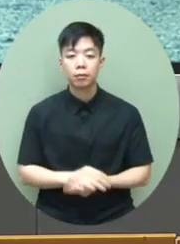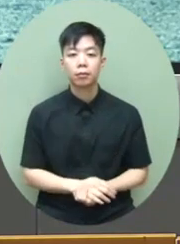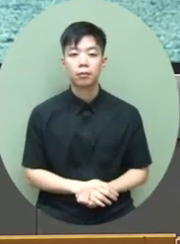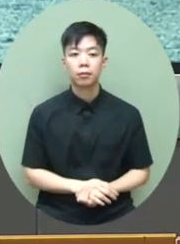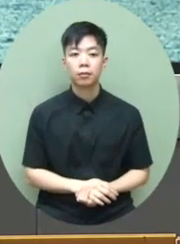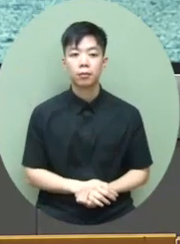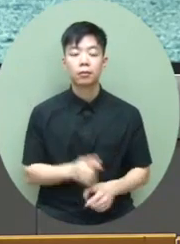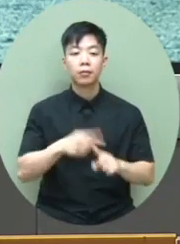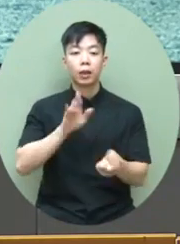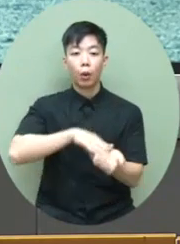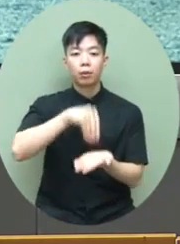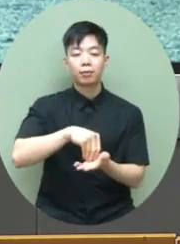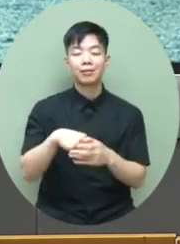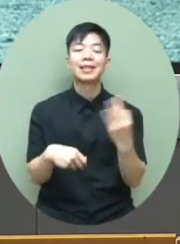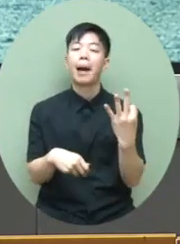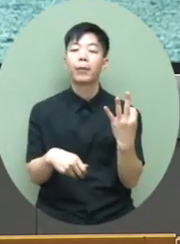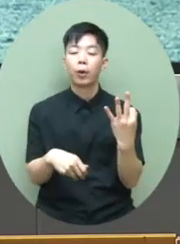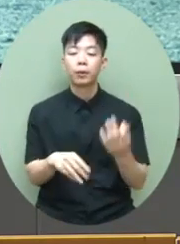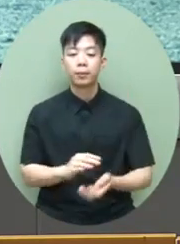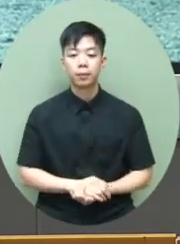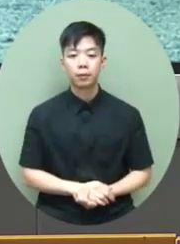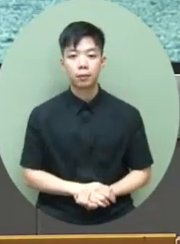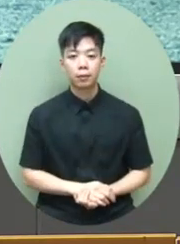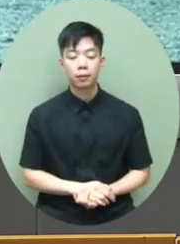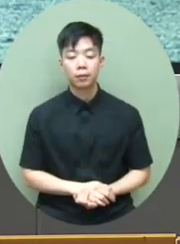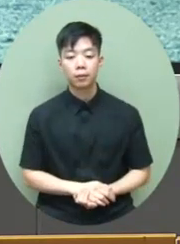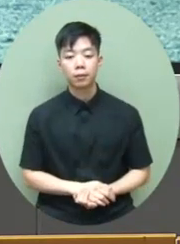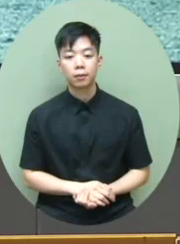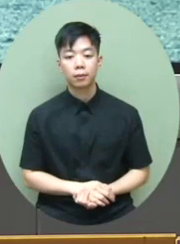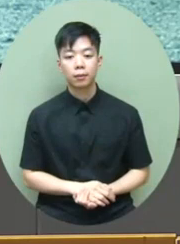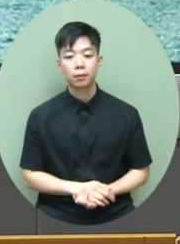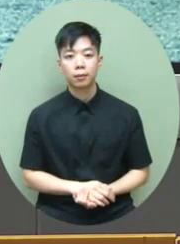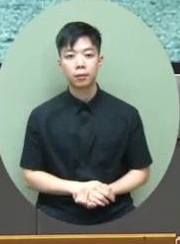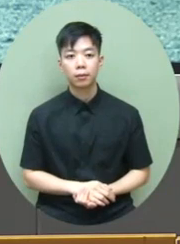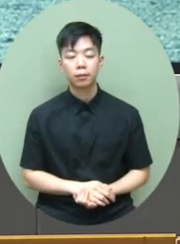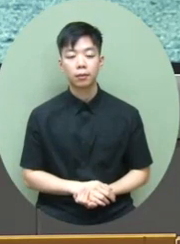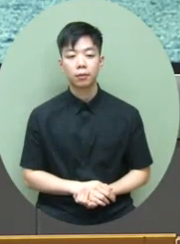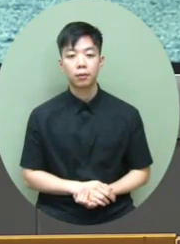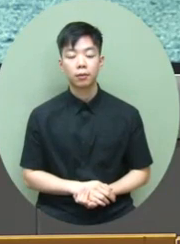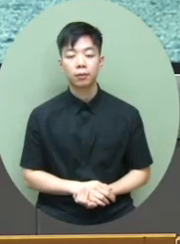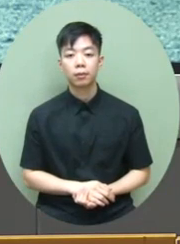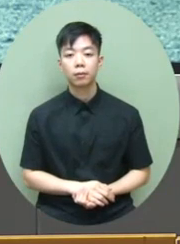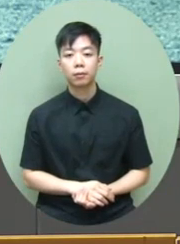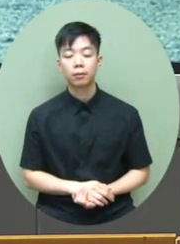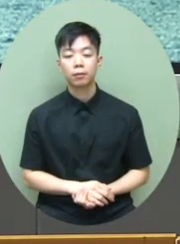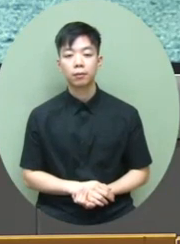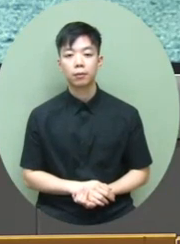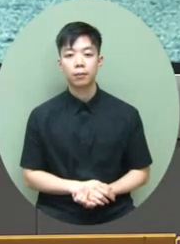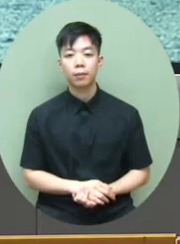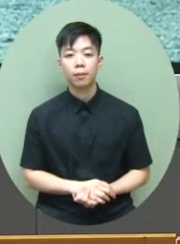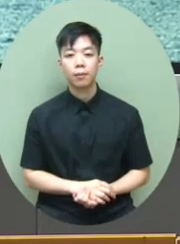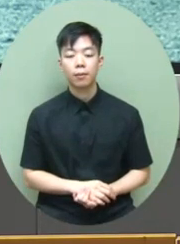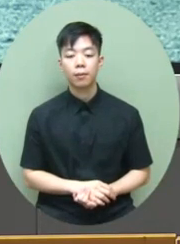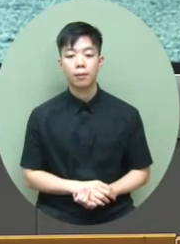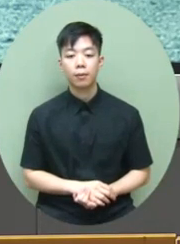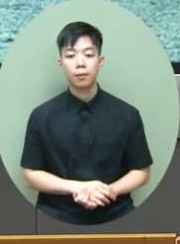三位咧係呈陽性嘅，咁應該都會叫翻華星咧，就係、是、安排翻呢啲即